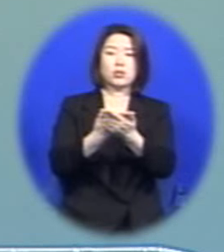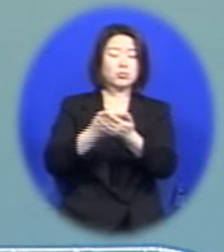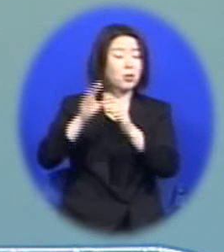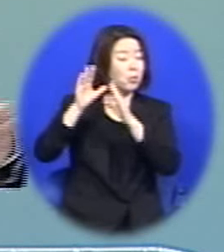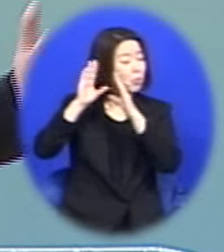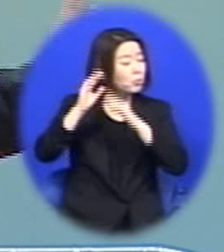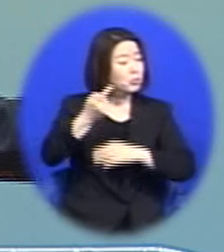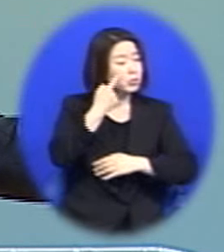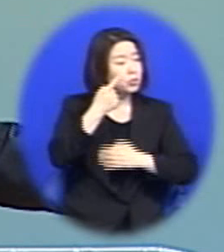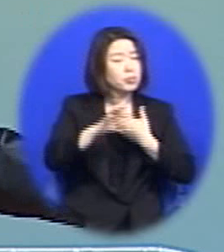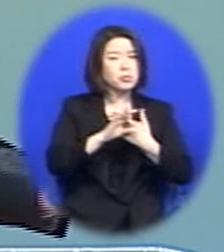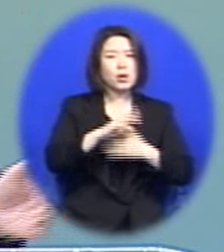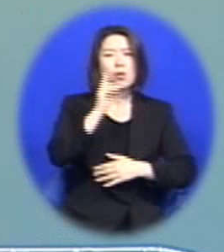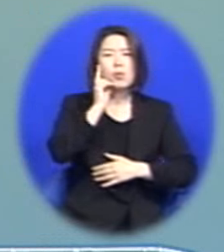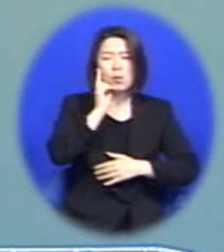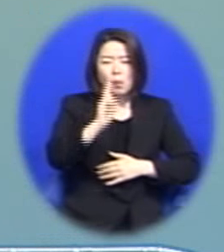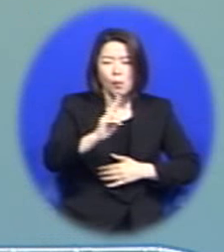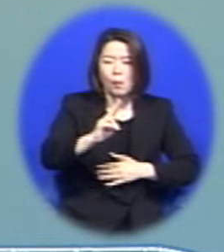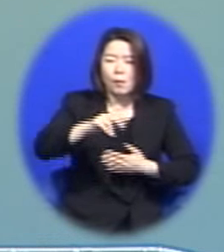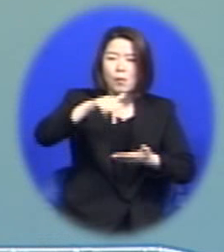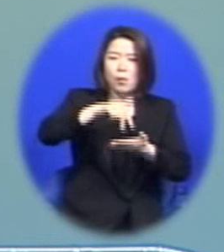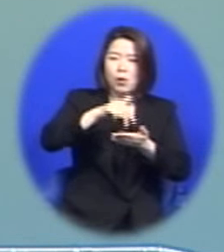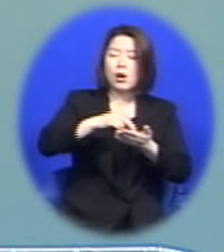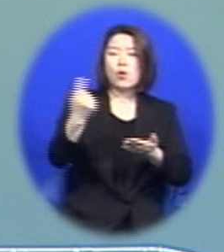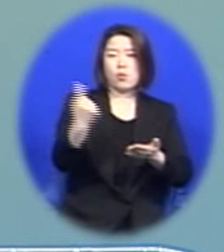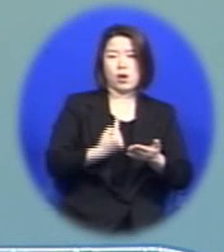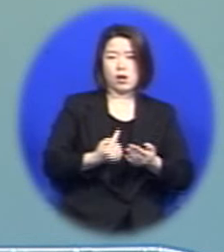농어 심각해진 상태에서 오세요